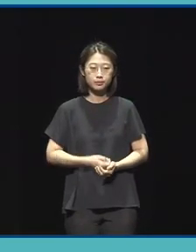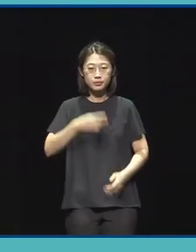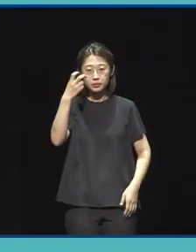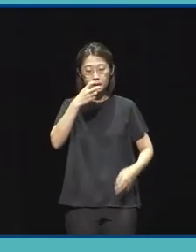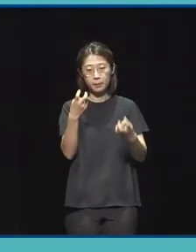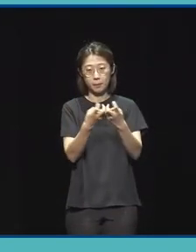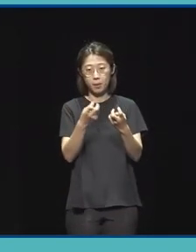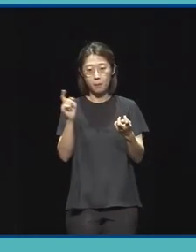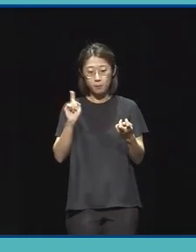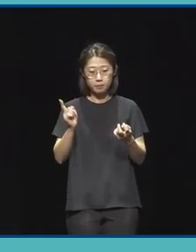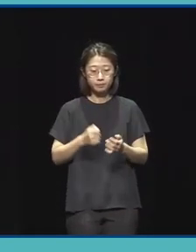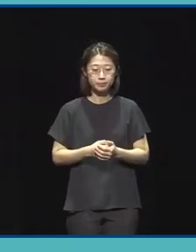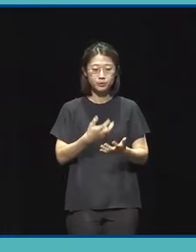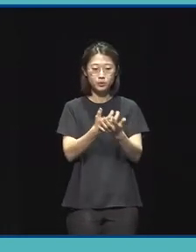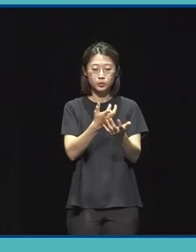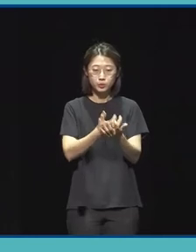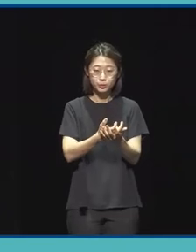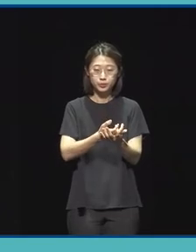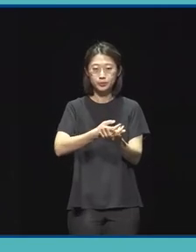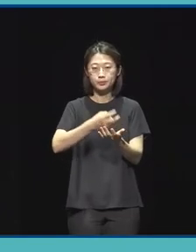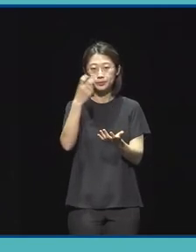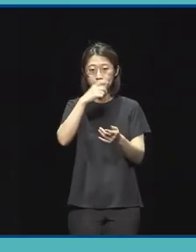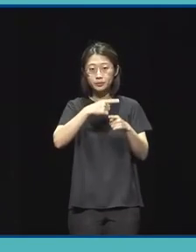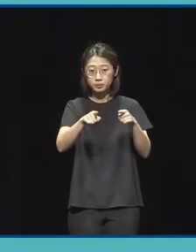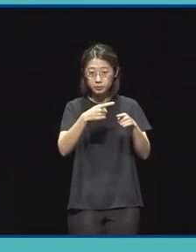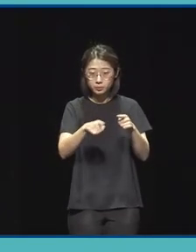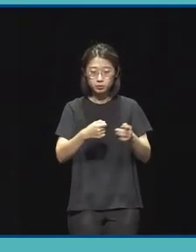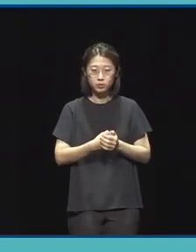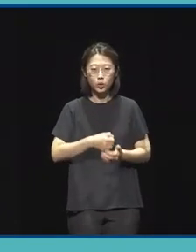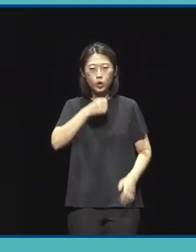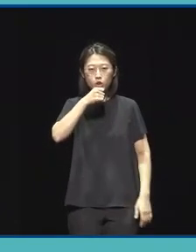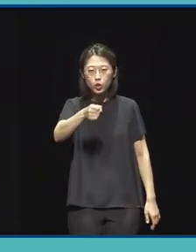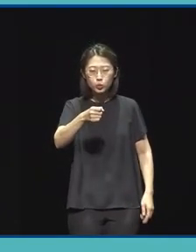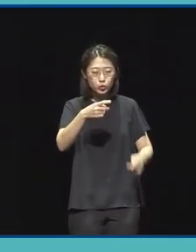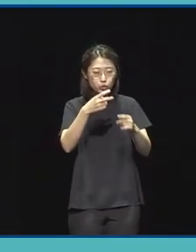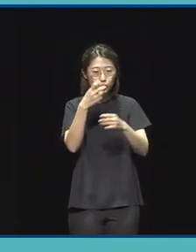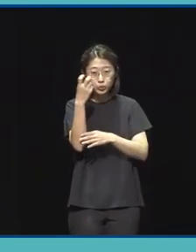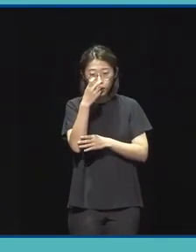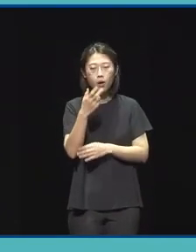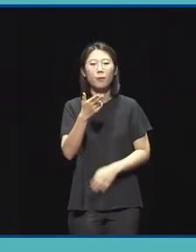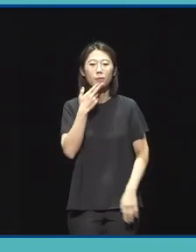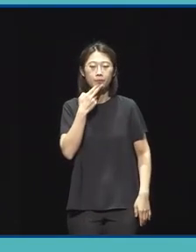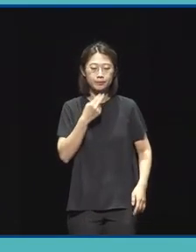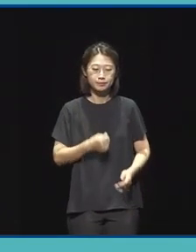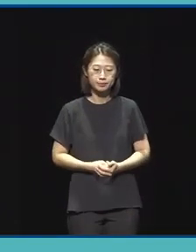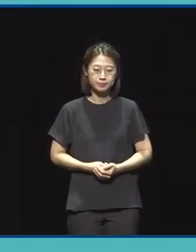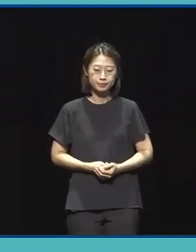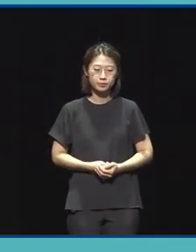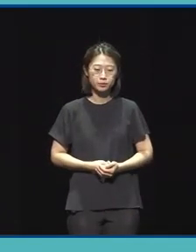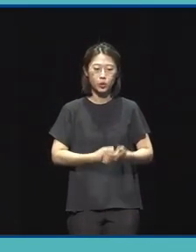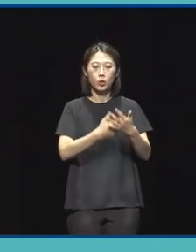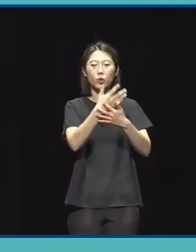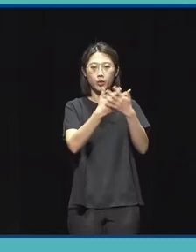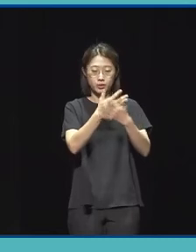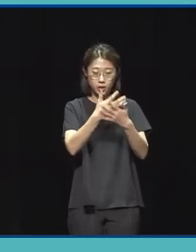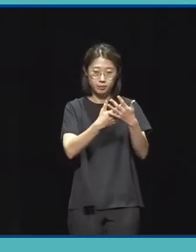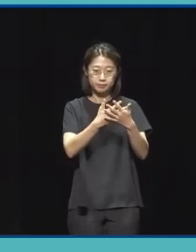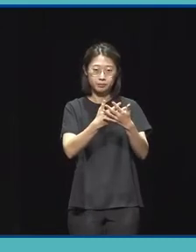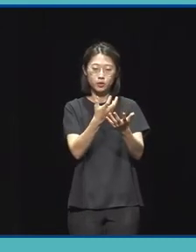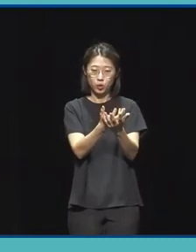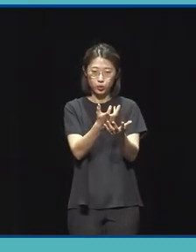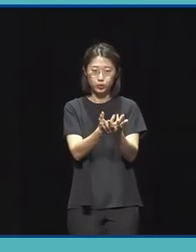일단 서류심이 따로 인터뷰심 이런 건 없고요 지원신청서와 동영상 파일